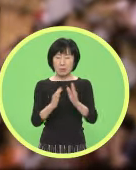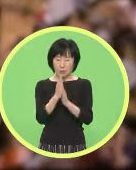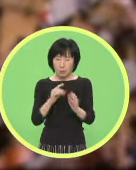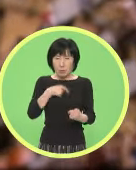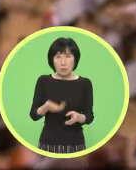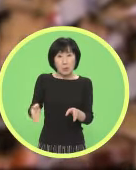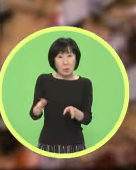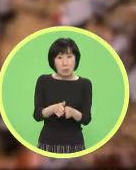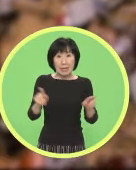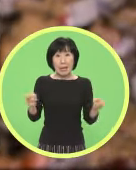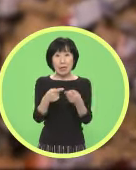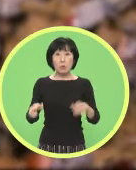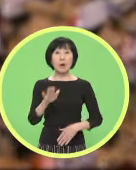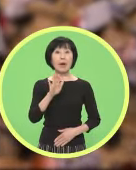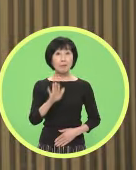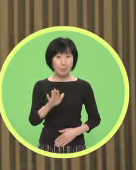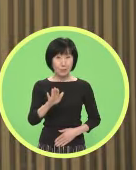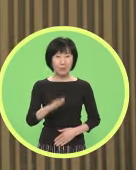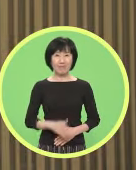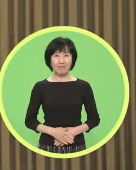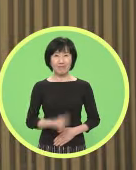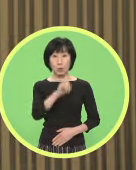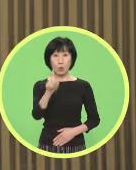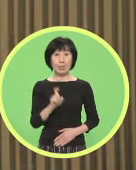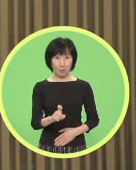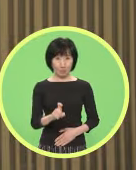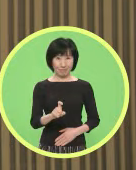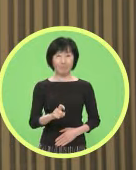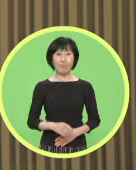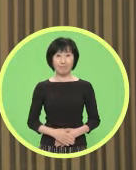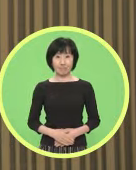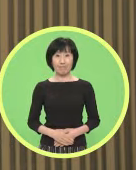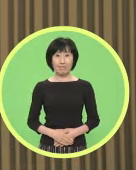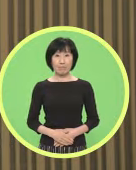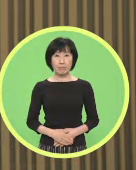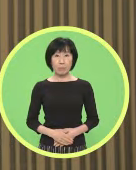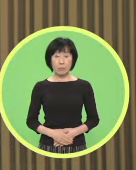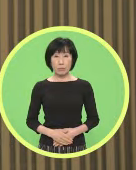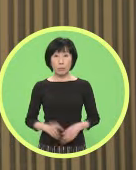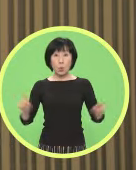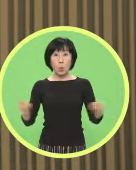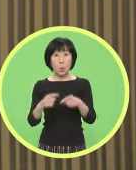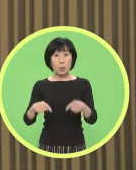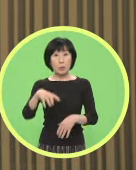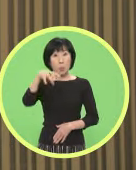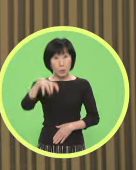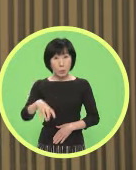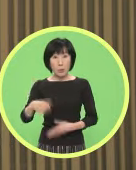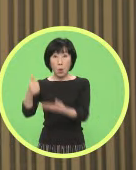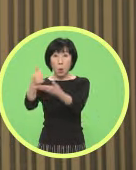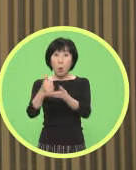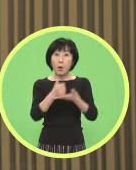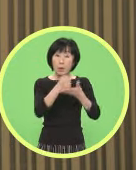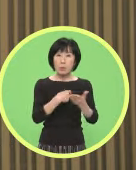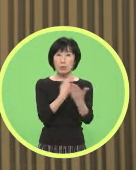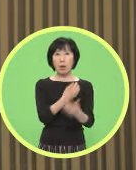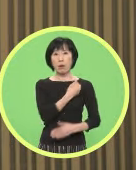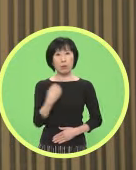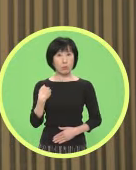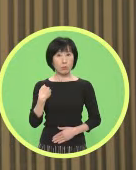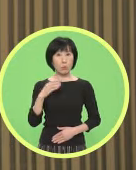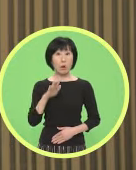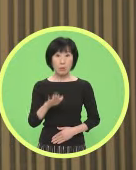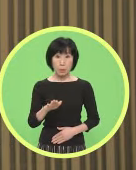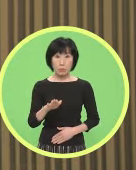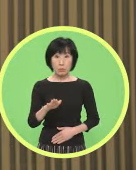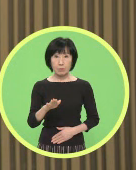島への思いを乗せて演奏します。 ではここでクエスチョン。平和の夕べコンサートでは来場者も参加